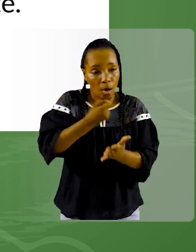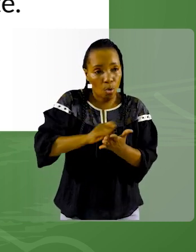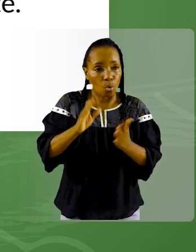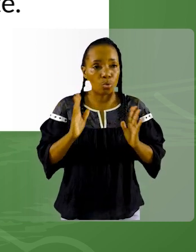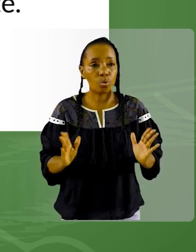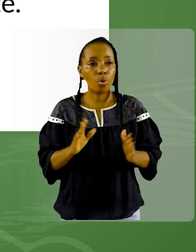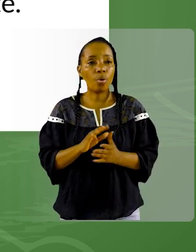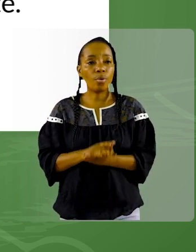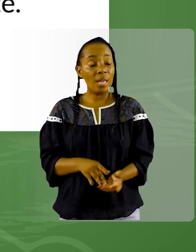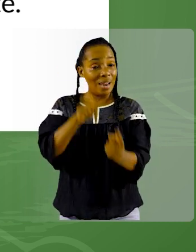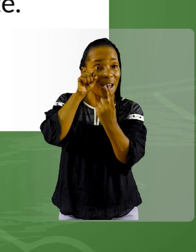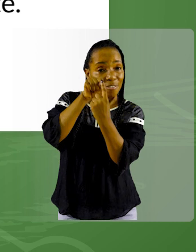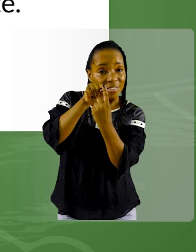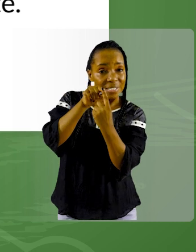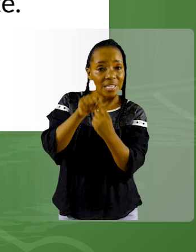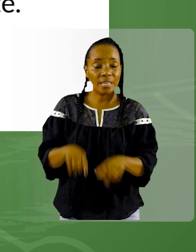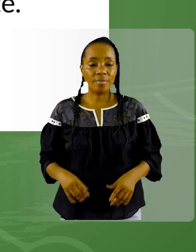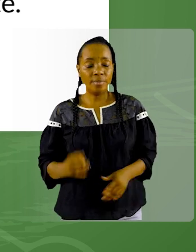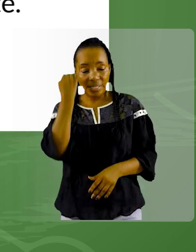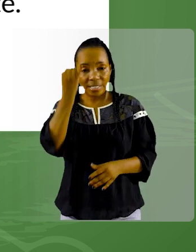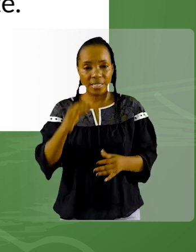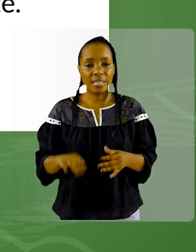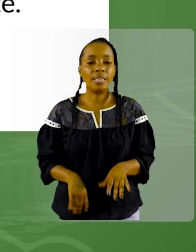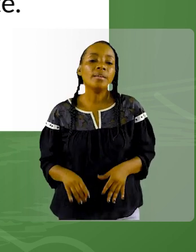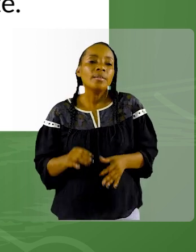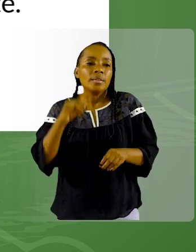déterminer la visée argumentative du texte,